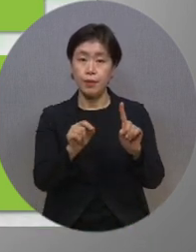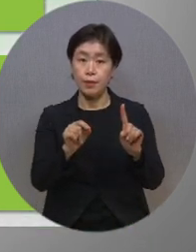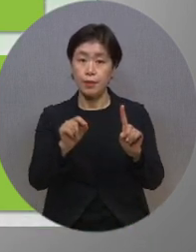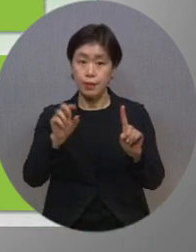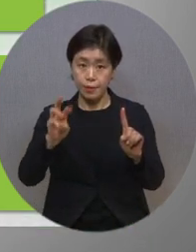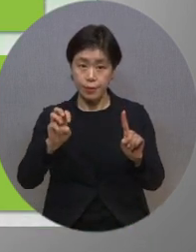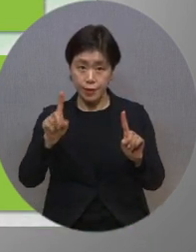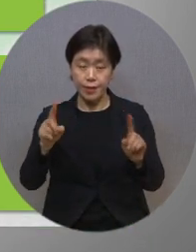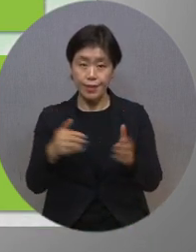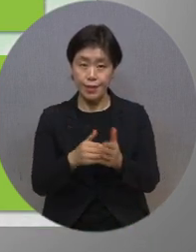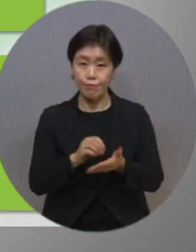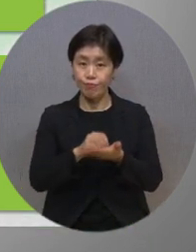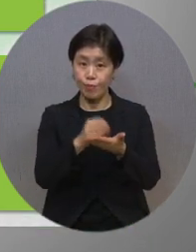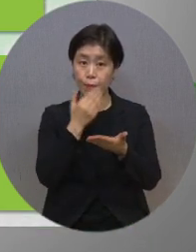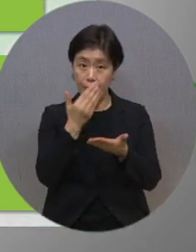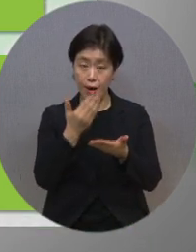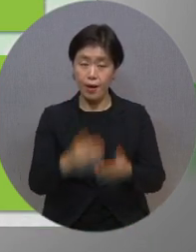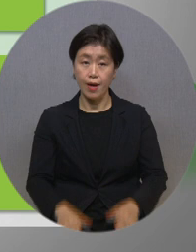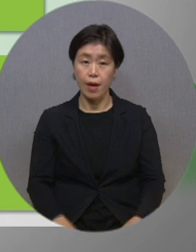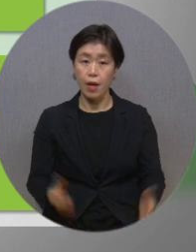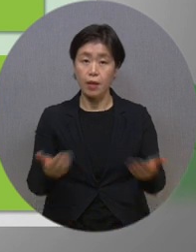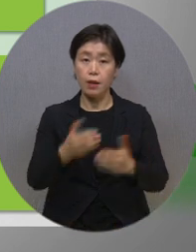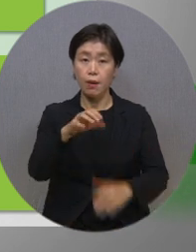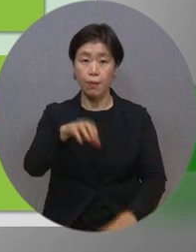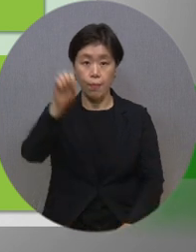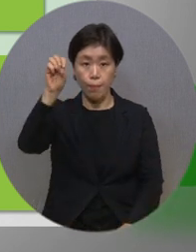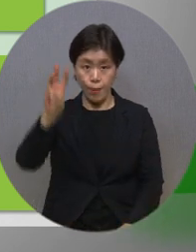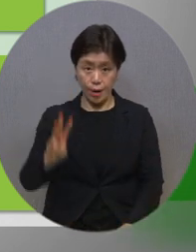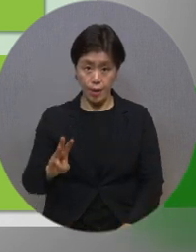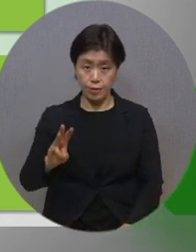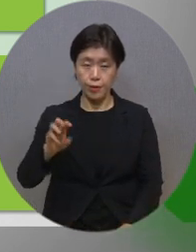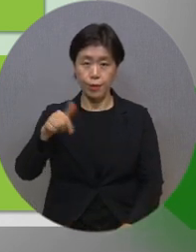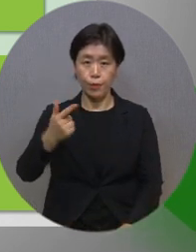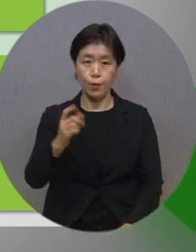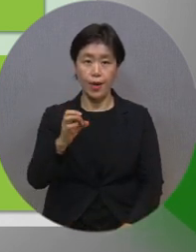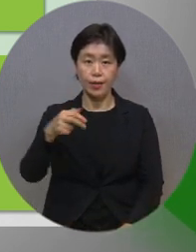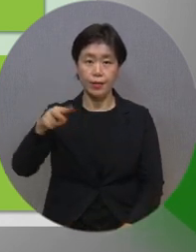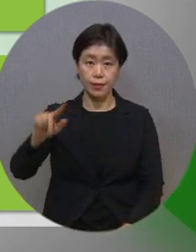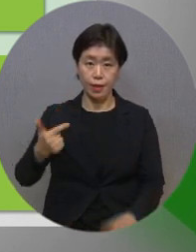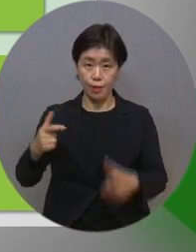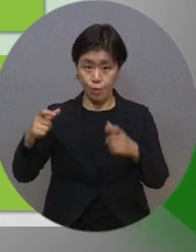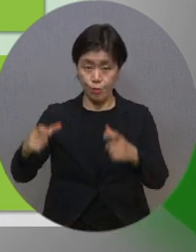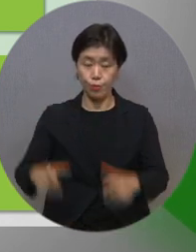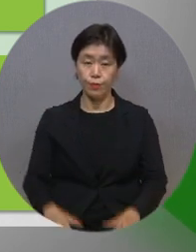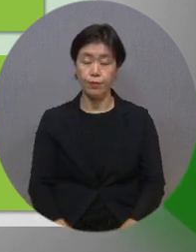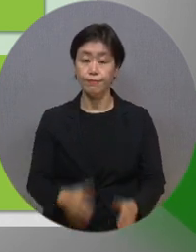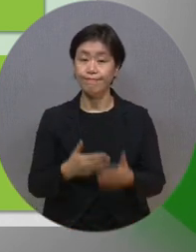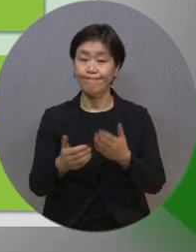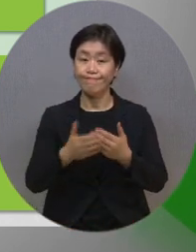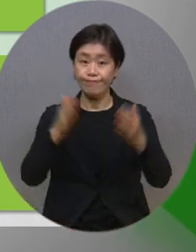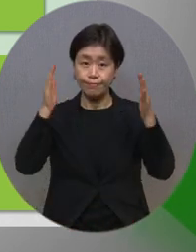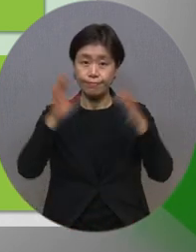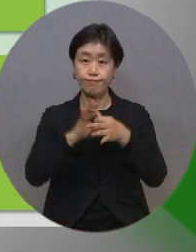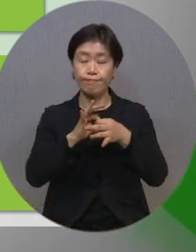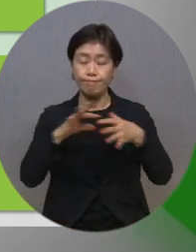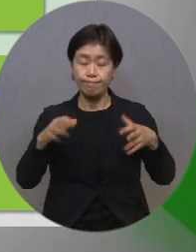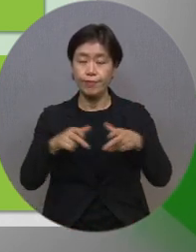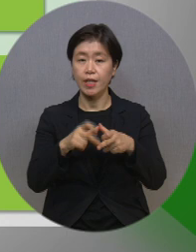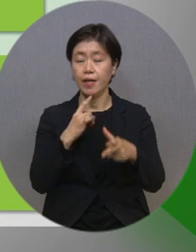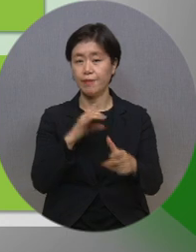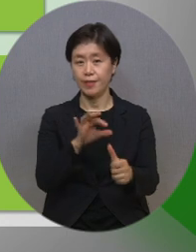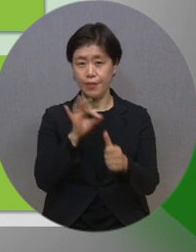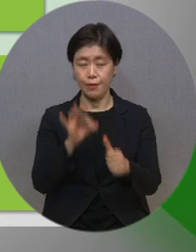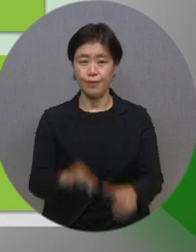31일까지며 근무지는 광주시 광산구입니다. 경력과 학력은 무관하며 장애인만